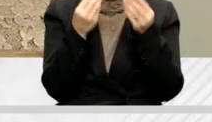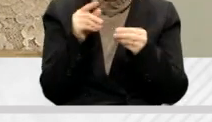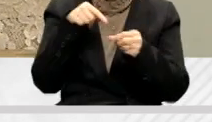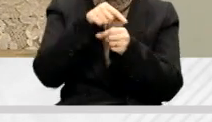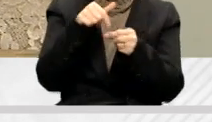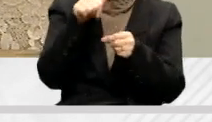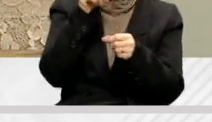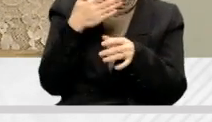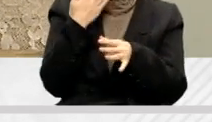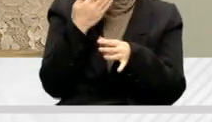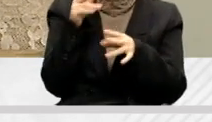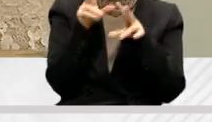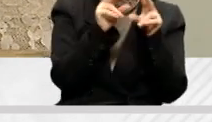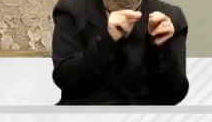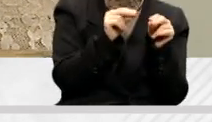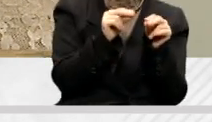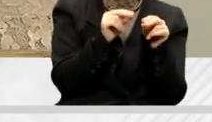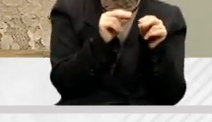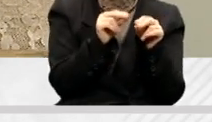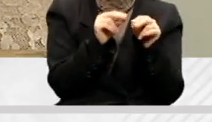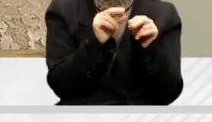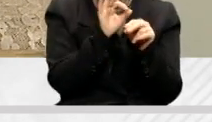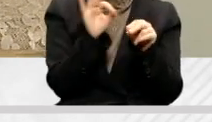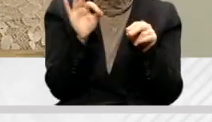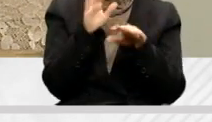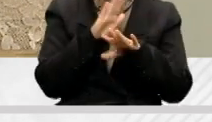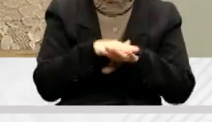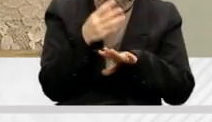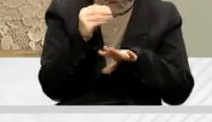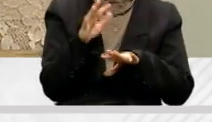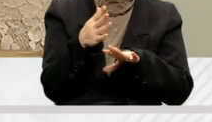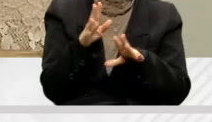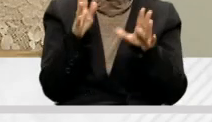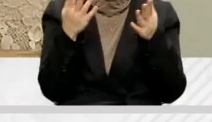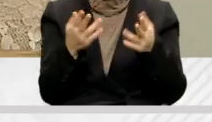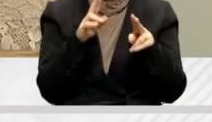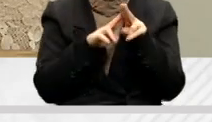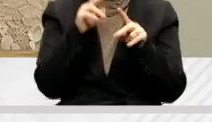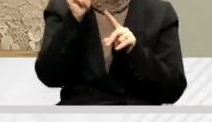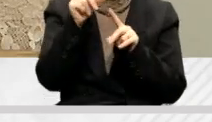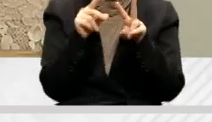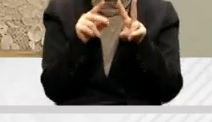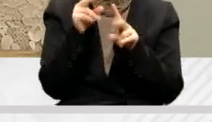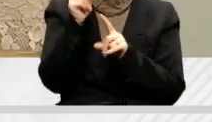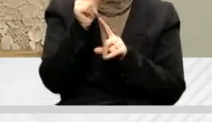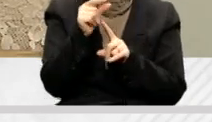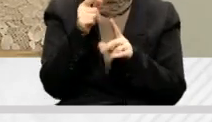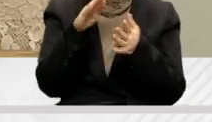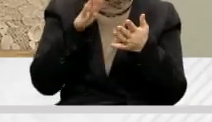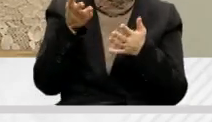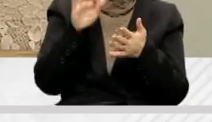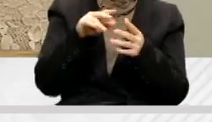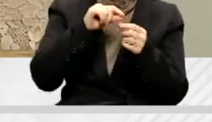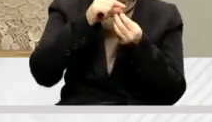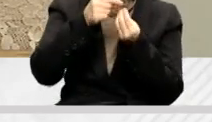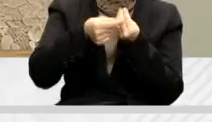başladıysanız. Peki uykuya iyi gelen mesela kiwi, muzu saydık. Başka böyle hani bizim uykumuzu güzelleştirebilecek bitki